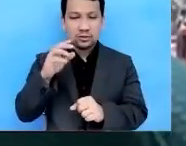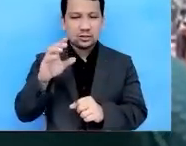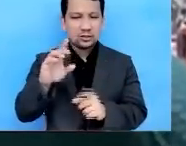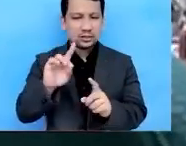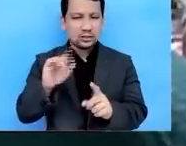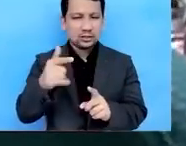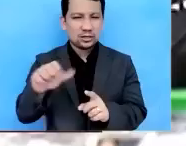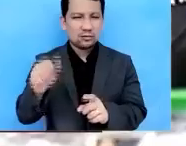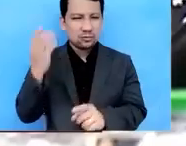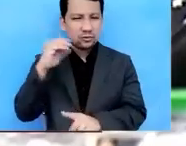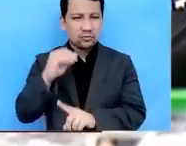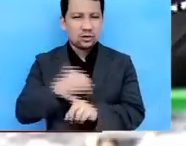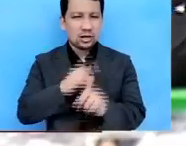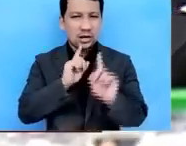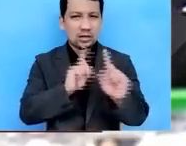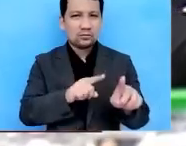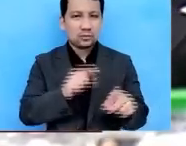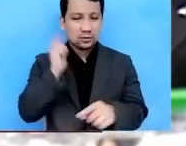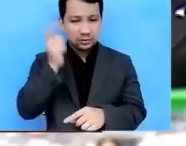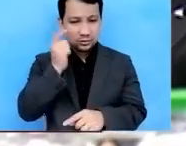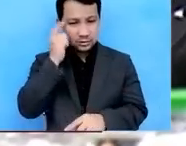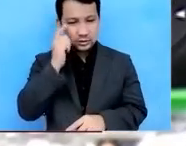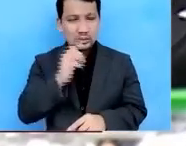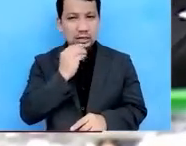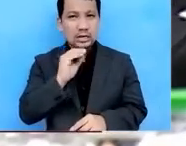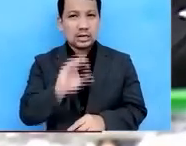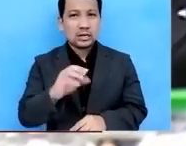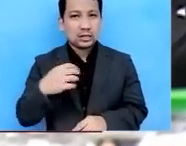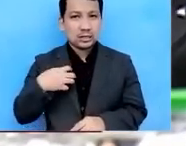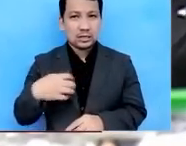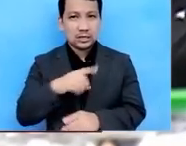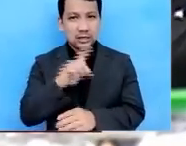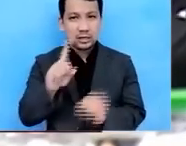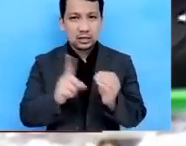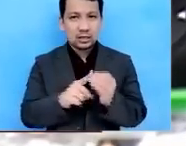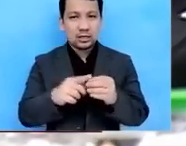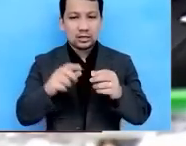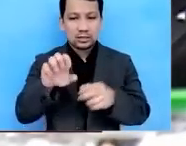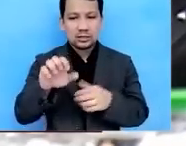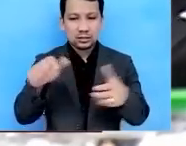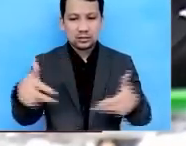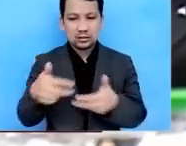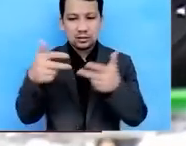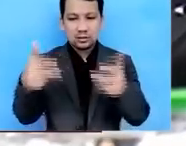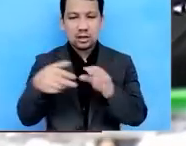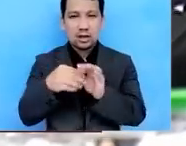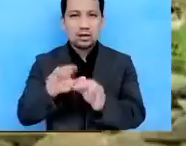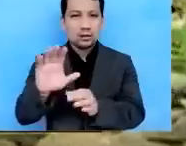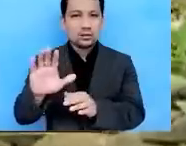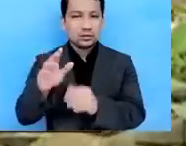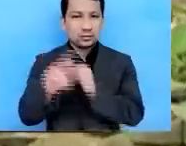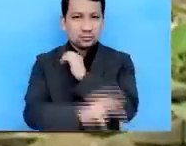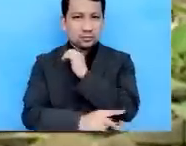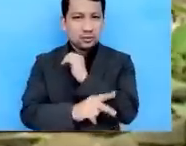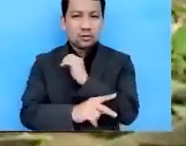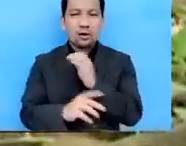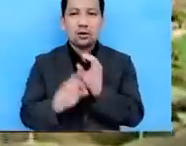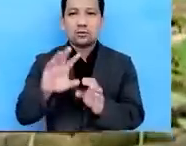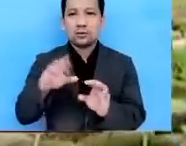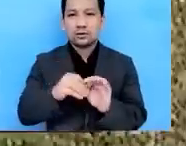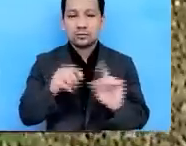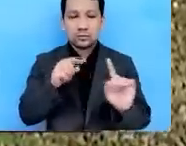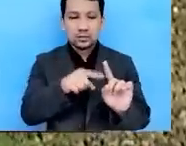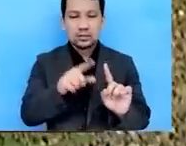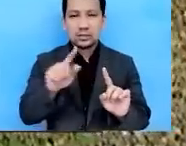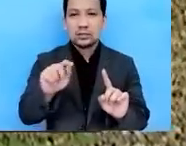nakaraang taon ang i-report nila ng gobernador sa mga pulis ang tungkol sa isang isabong operation sa kanilang probinsya kung saan si Teves Umano